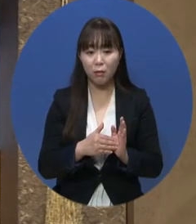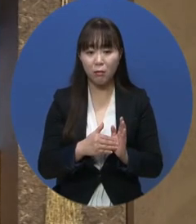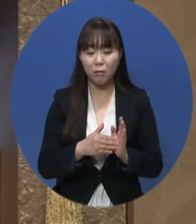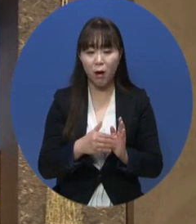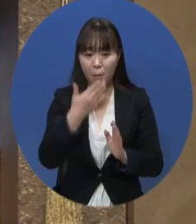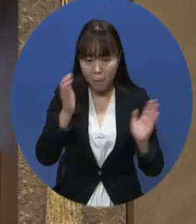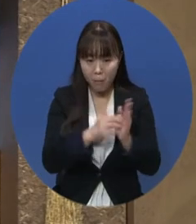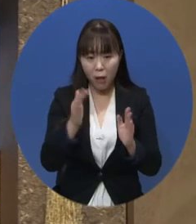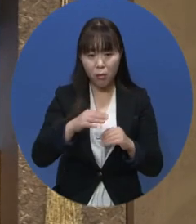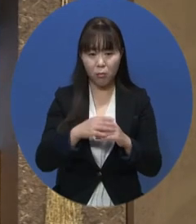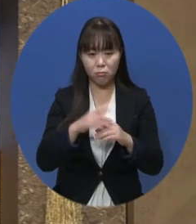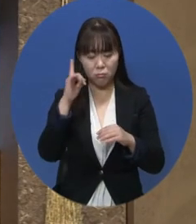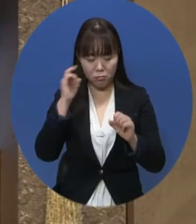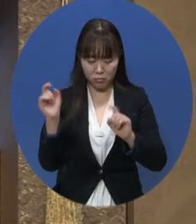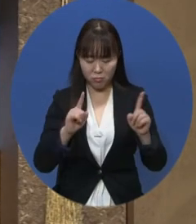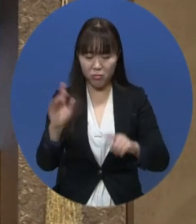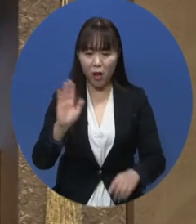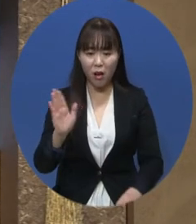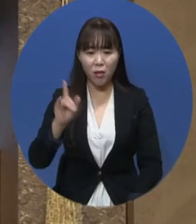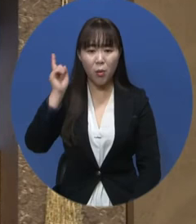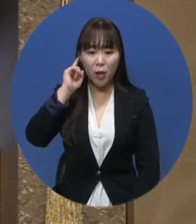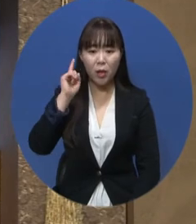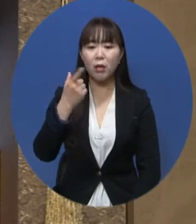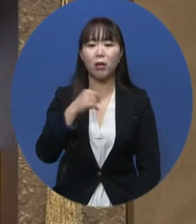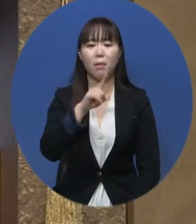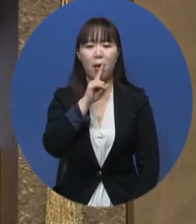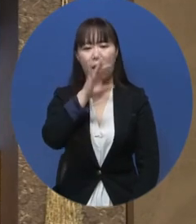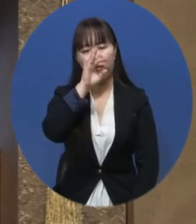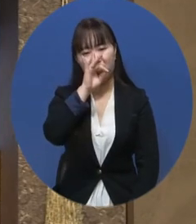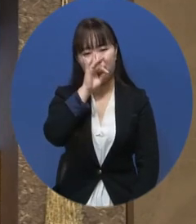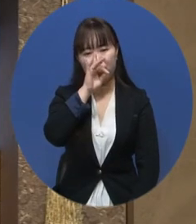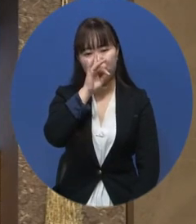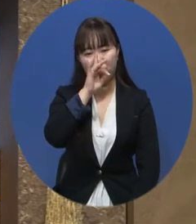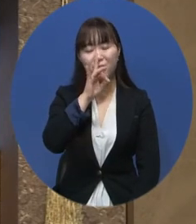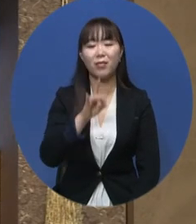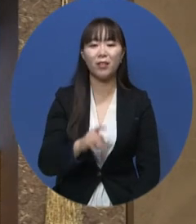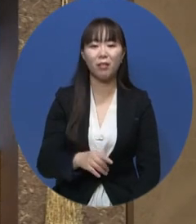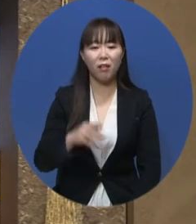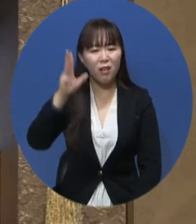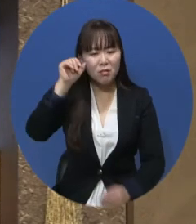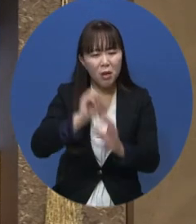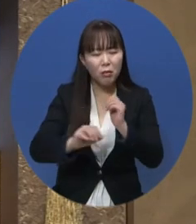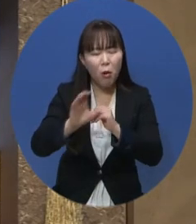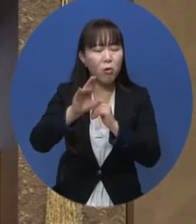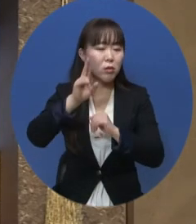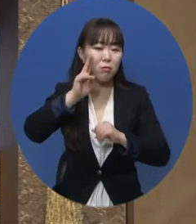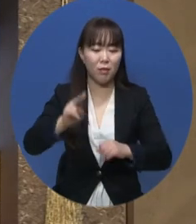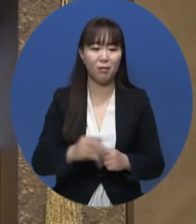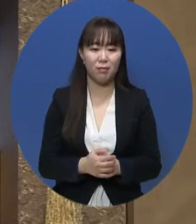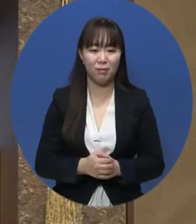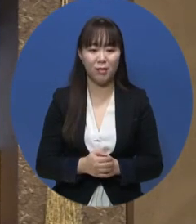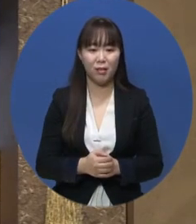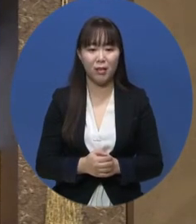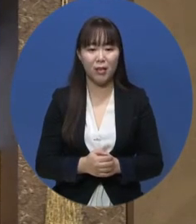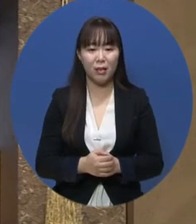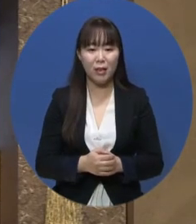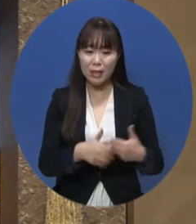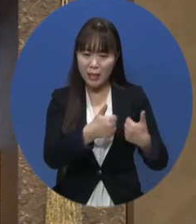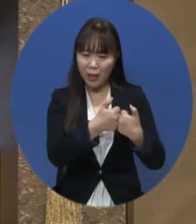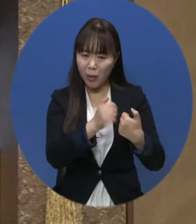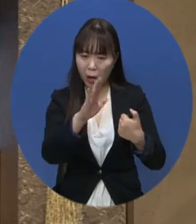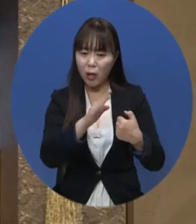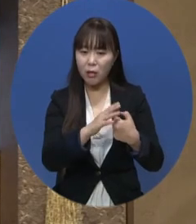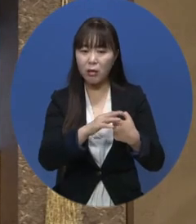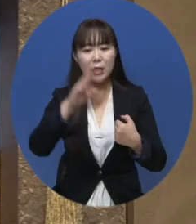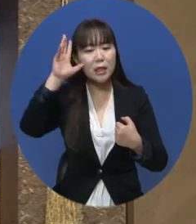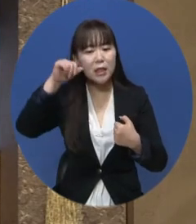왜 하셔놓고 지금 왜 정신 못 차리세요? 이렇게 얘기하시면 안 되는 거예요. 예. 치매가 더 나빠지는 거죠. 예. 그러니까 치매 상담이라기보다는